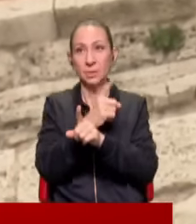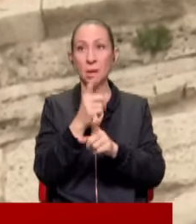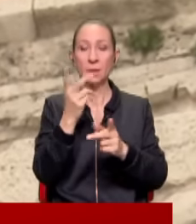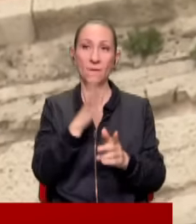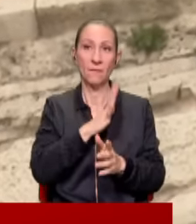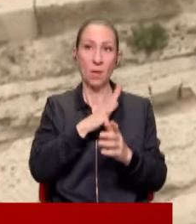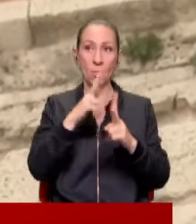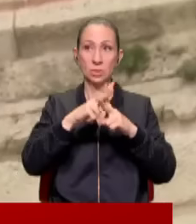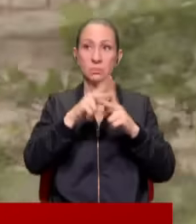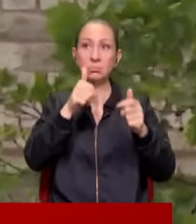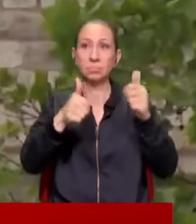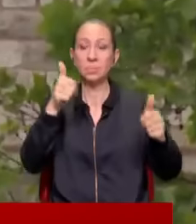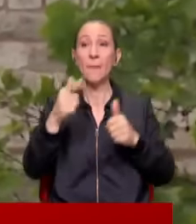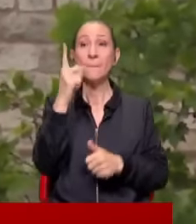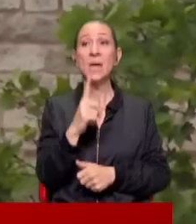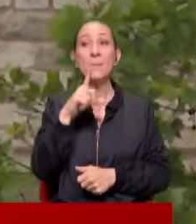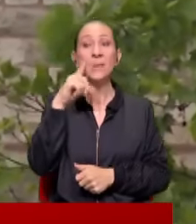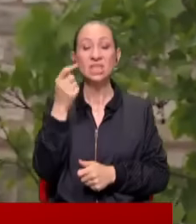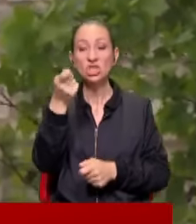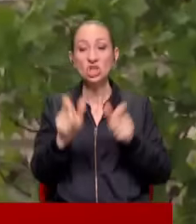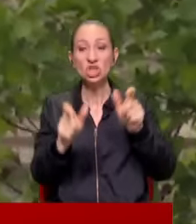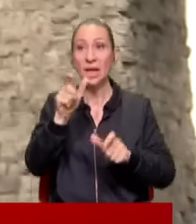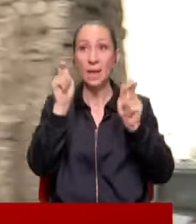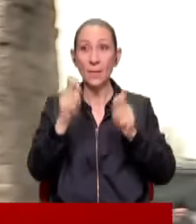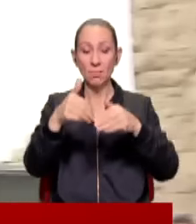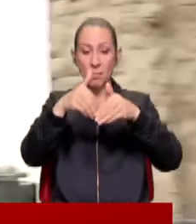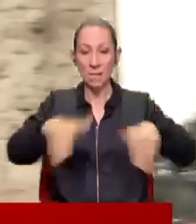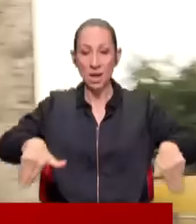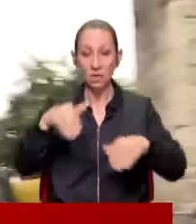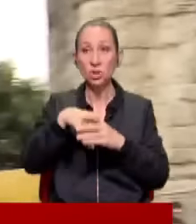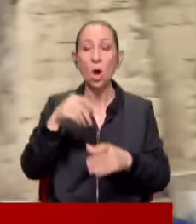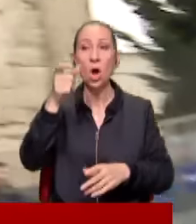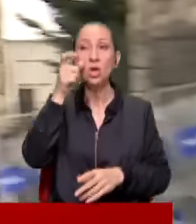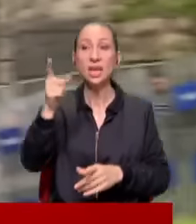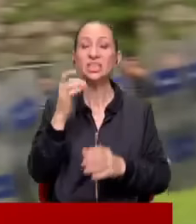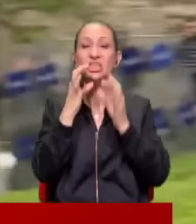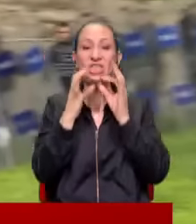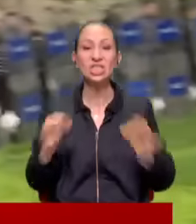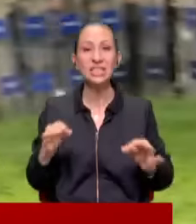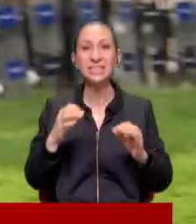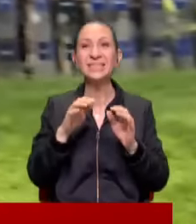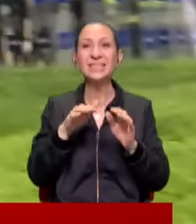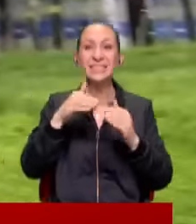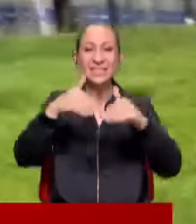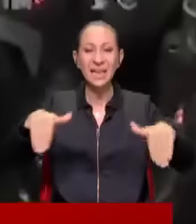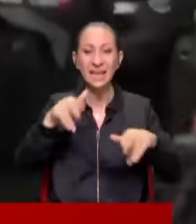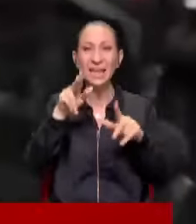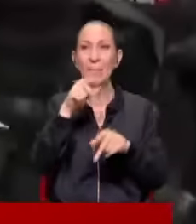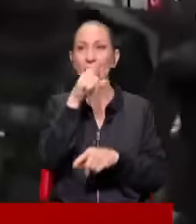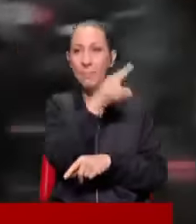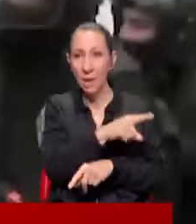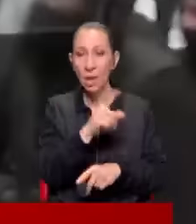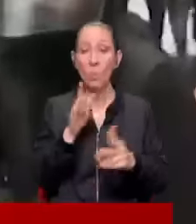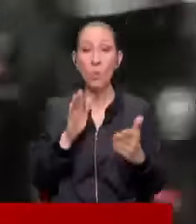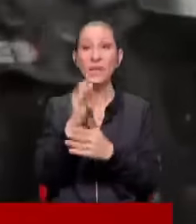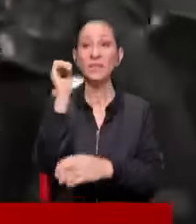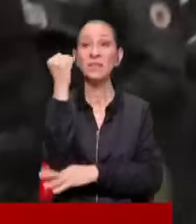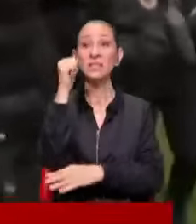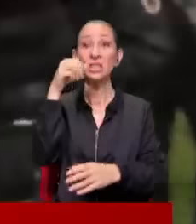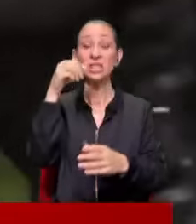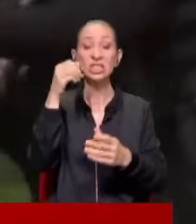keskin nişancılar. 1 Mayıs'ta işçilere kurulan barikat için Özgür Özel Çin Seddi benzetmesi yaptı. Muhalefet Taksim'in